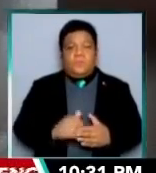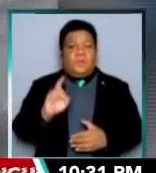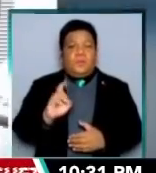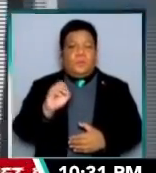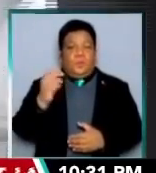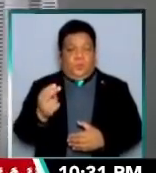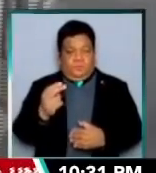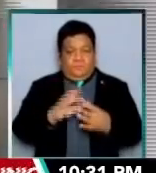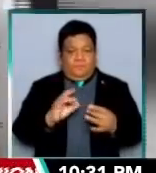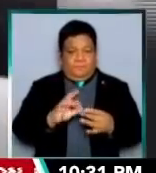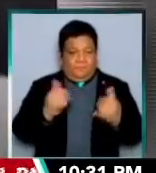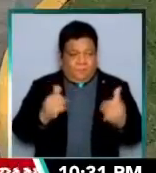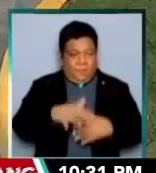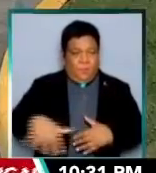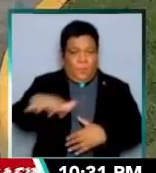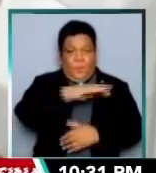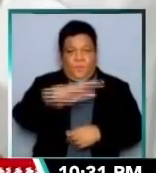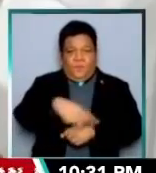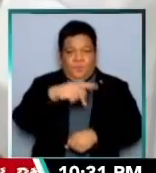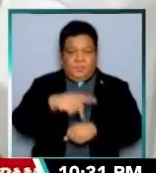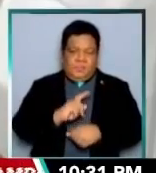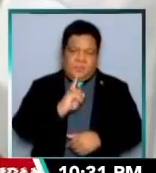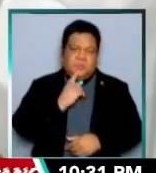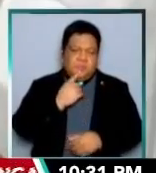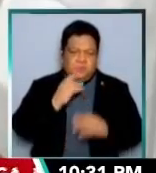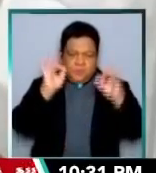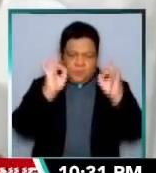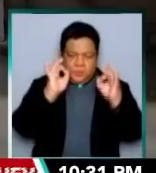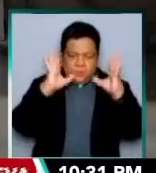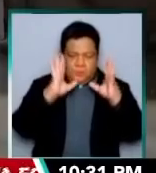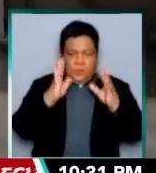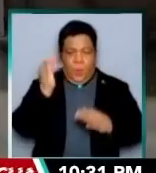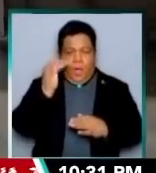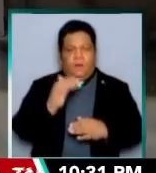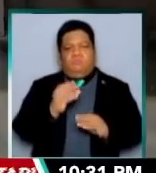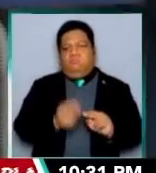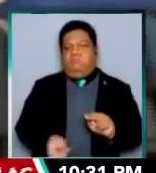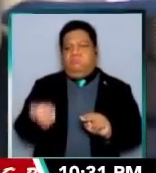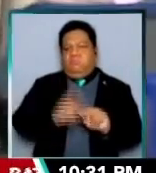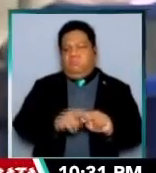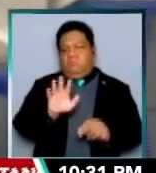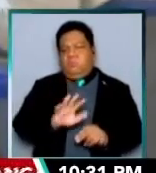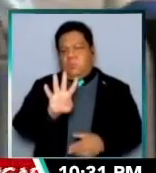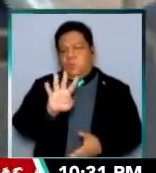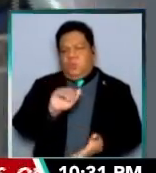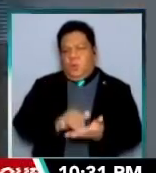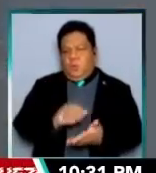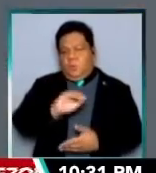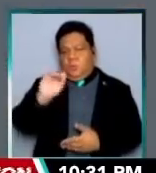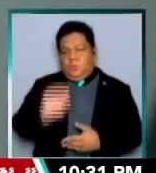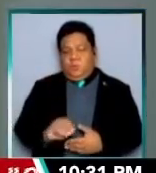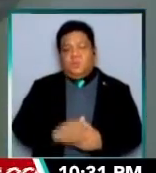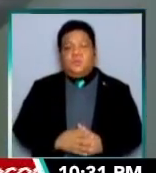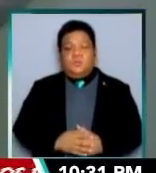sa mahigit 4,000% na pagtaas ng mga kaso sa nakalipas na 2 linggo at 12.26 na average daily